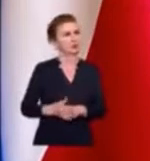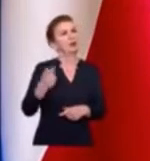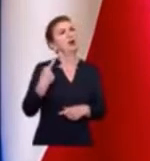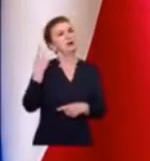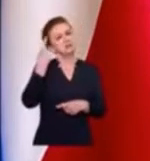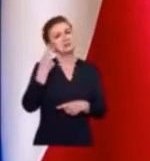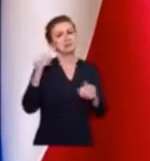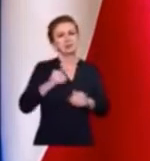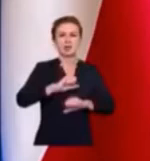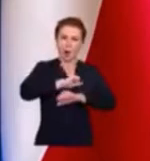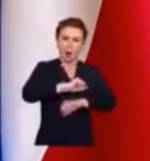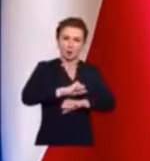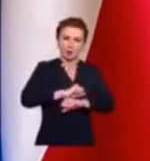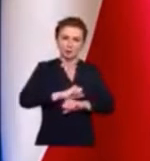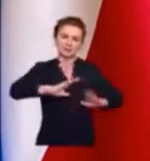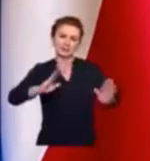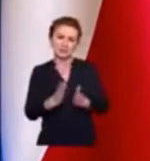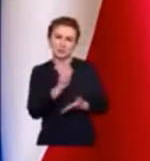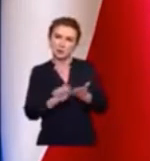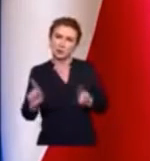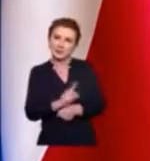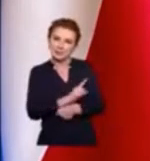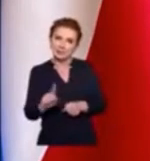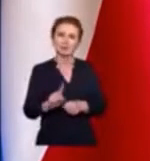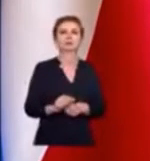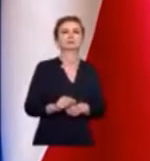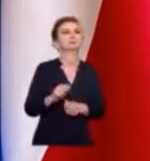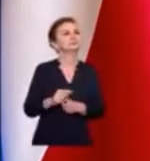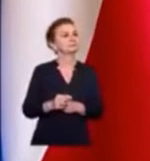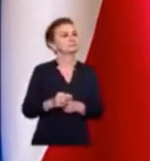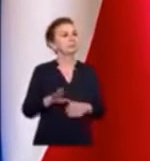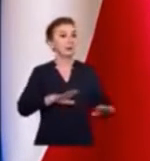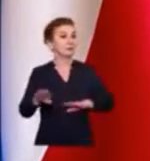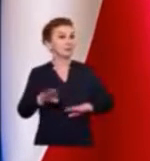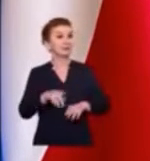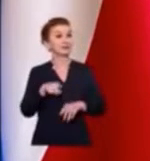ochroni i zminimalizuje to ryzyko w miejscach, gdzie są osoby słabsze,